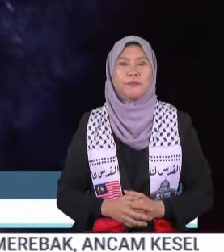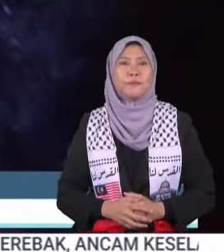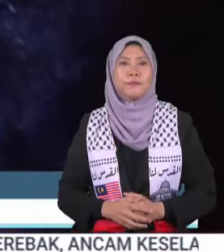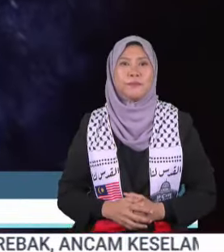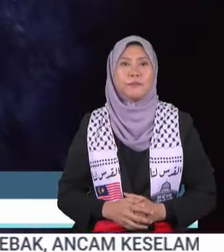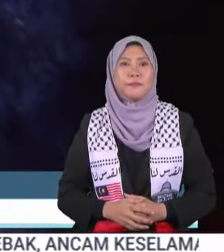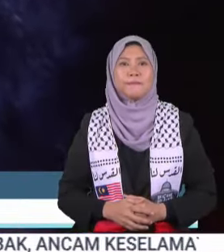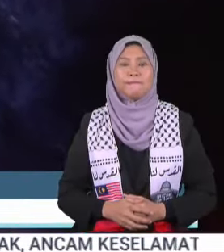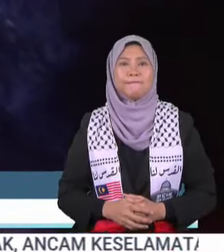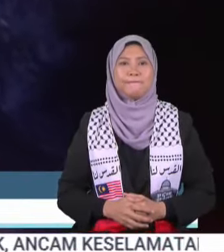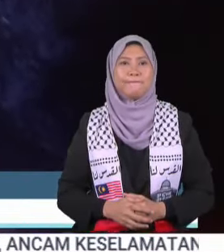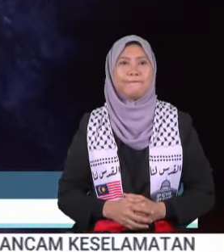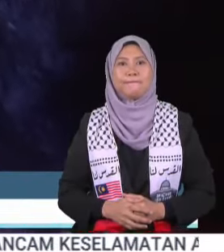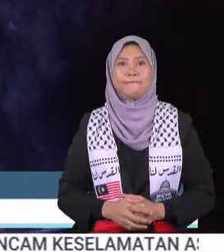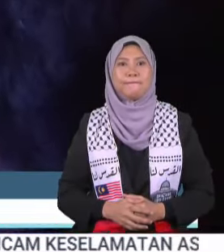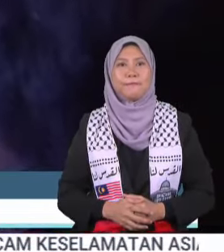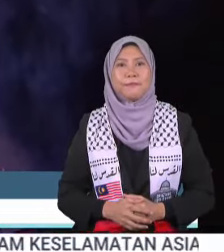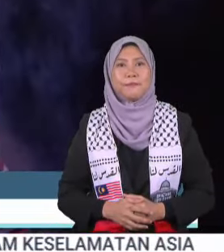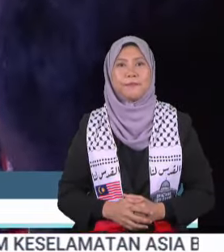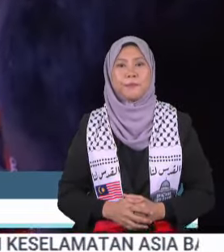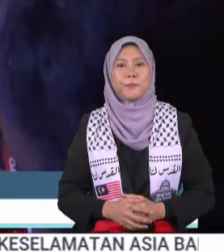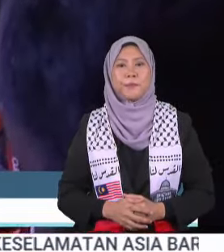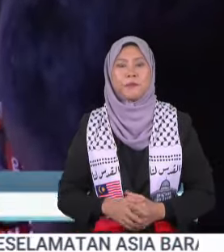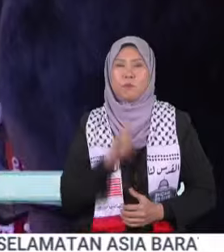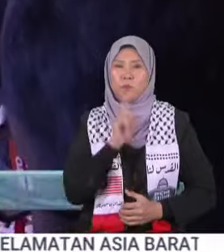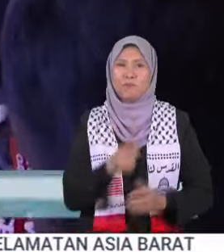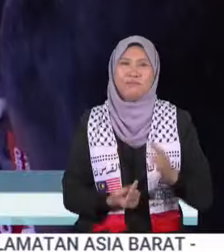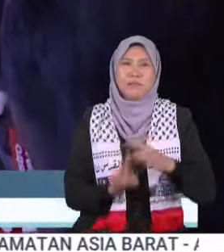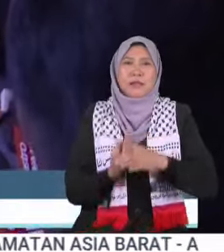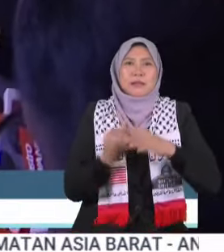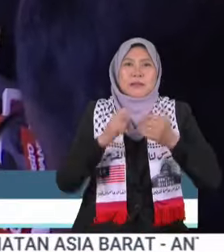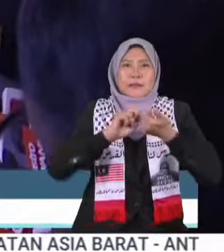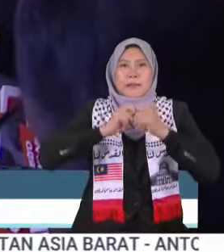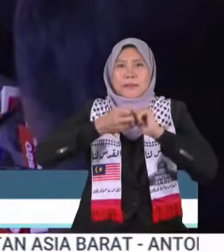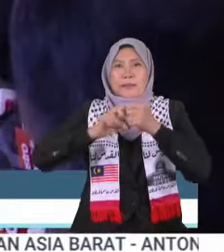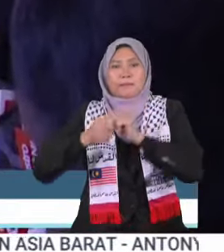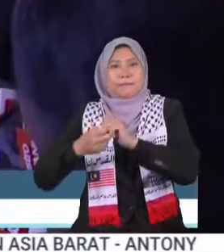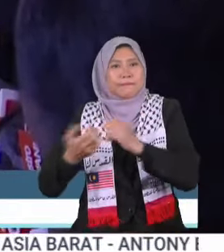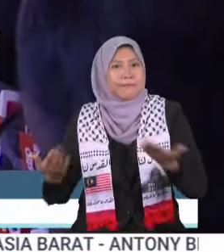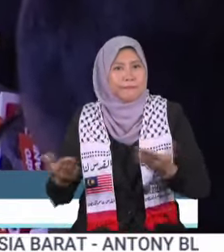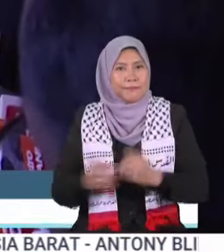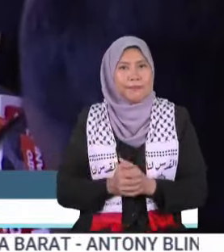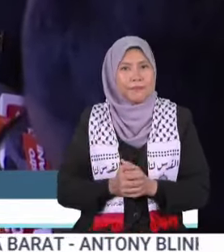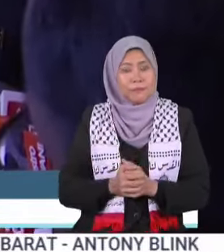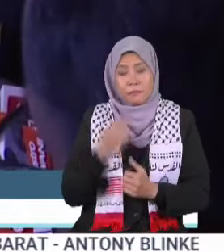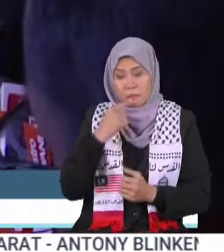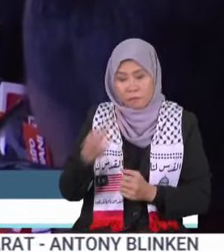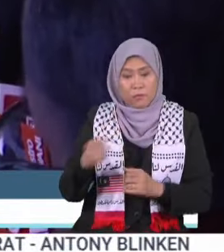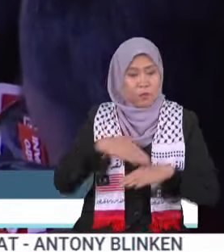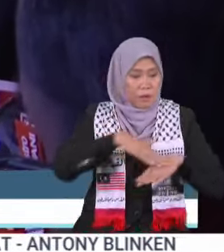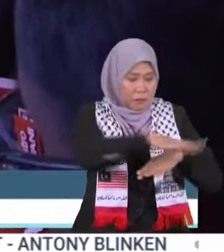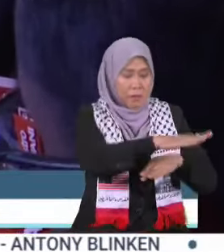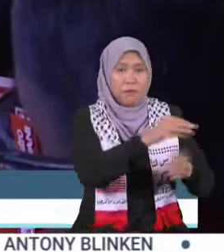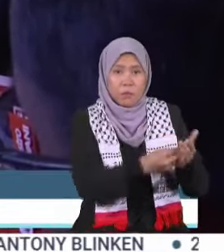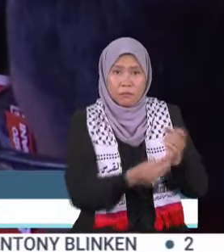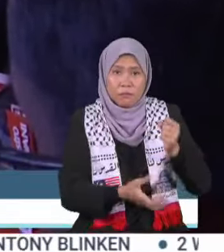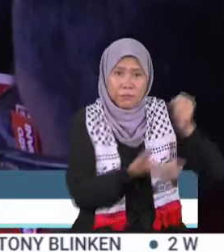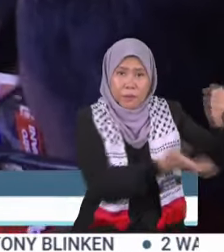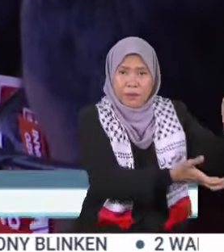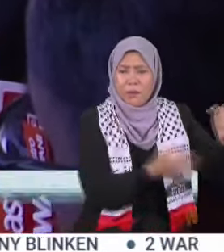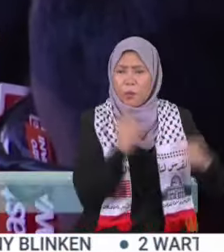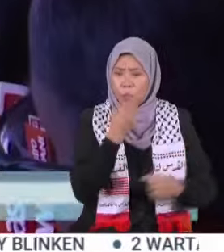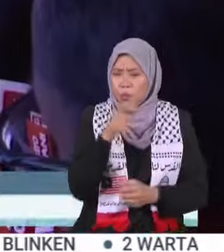mendalam itu menimbulkan sikit kesulitan kerana mereka mendakwa mereka telah hantar jadi isunya